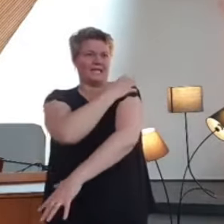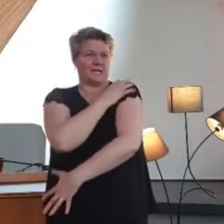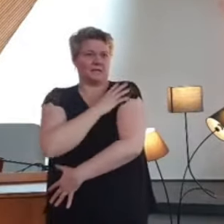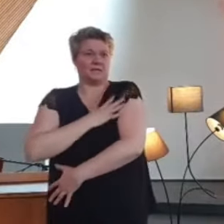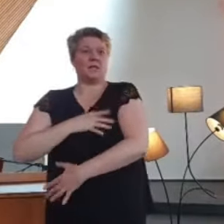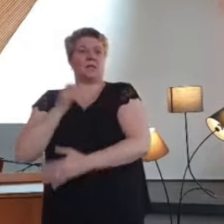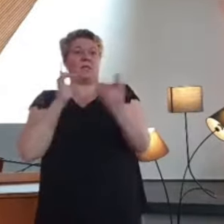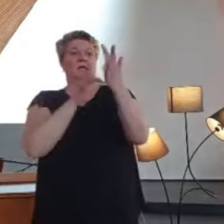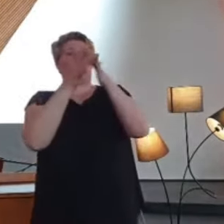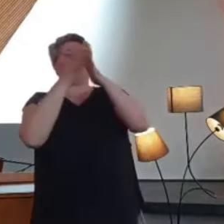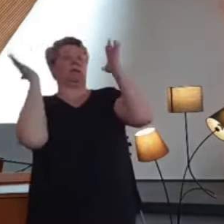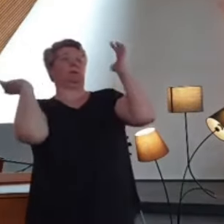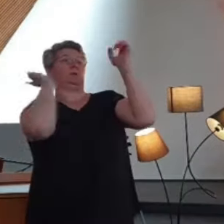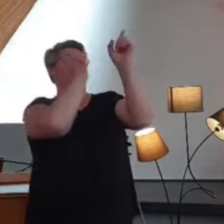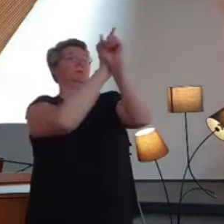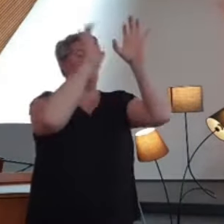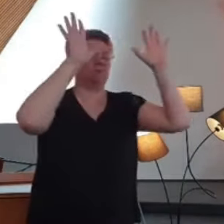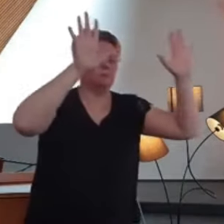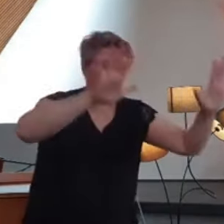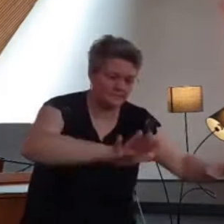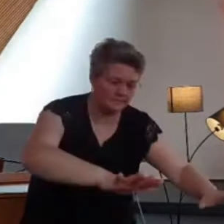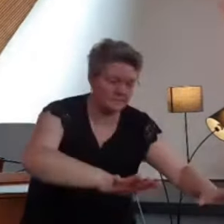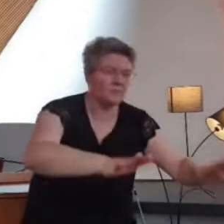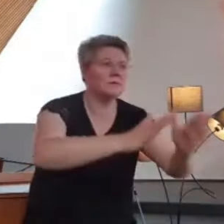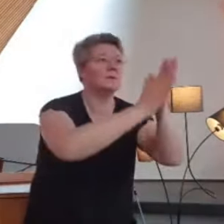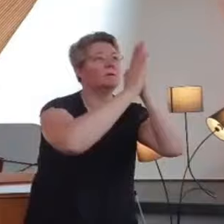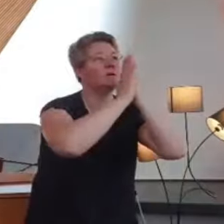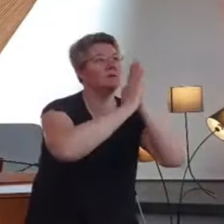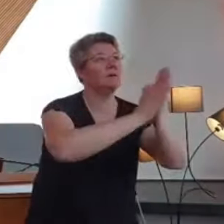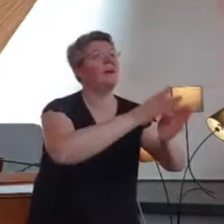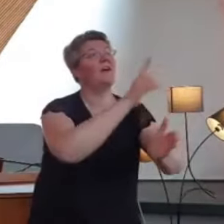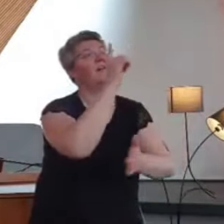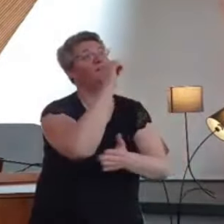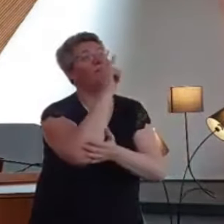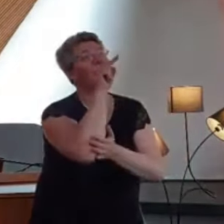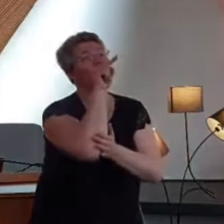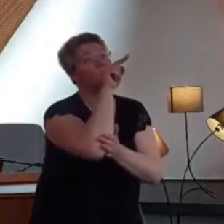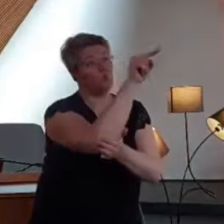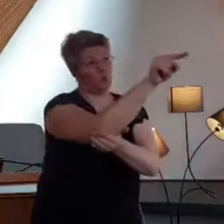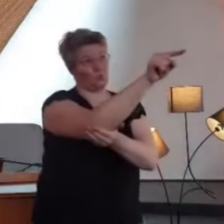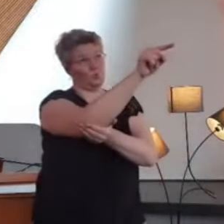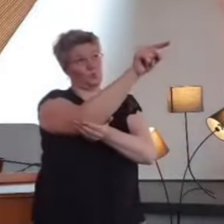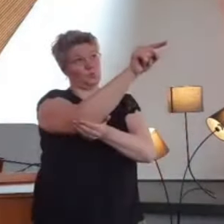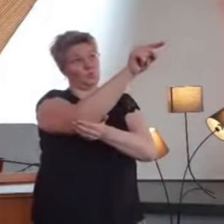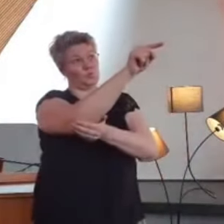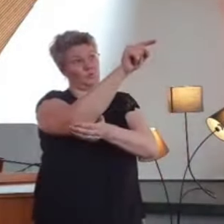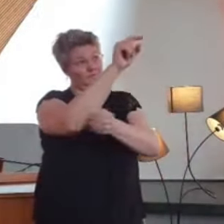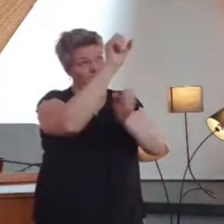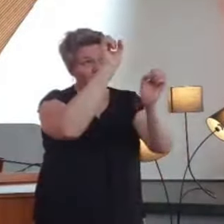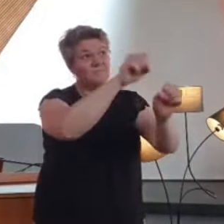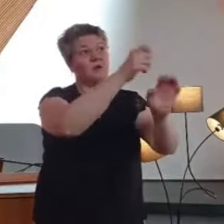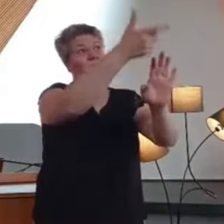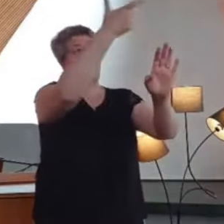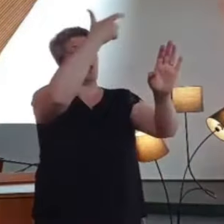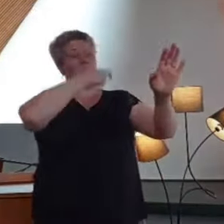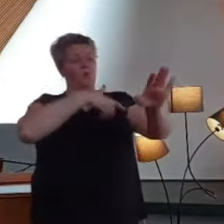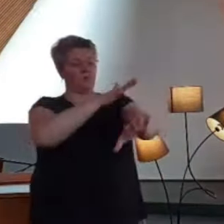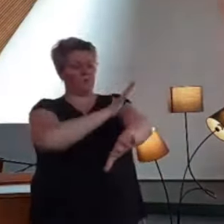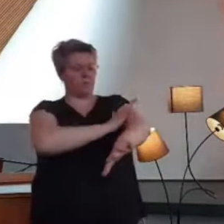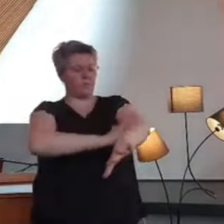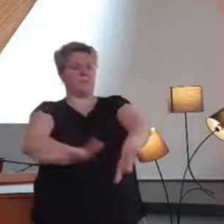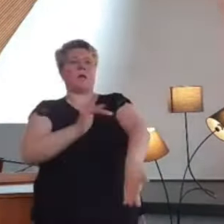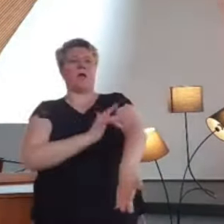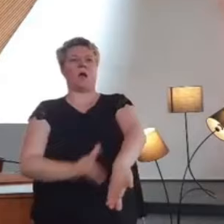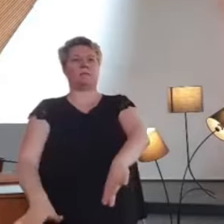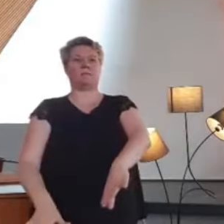warf sich vor ihm auf die Knie und flehte ihn an: Wenn du willst, kannst du mich rein machen.